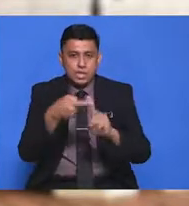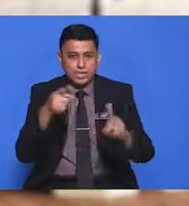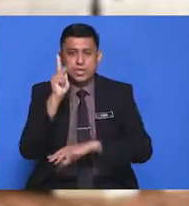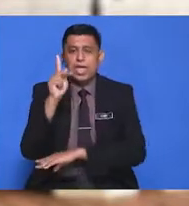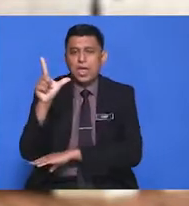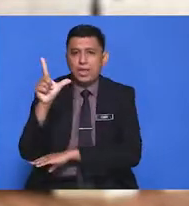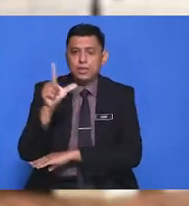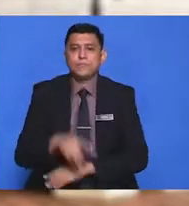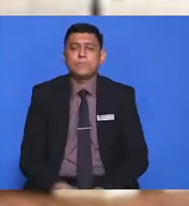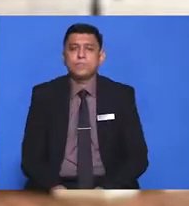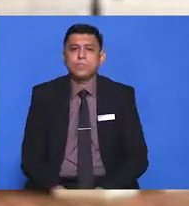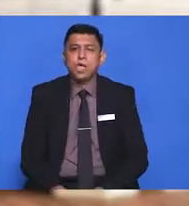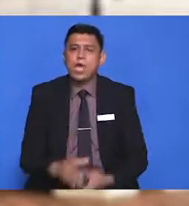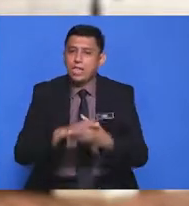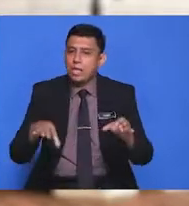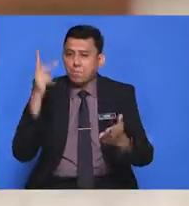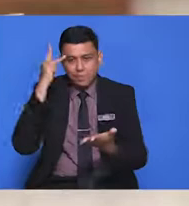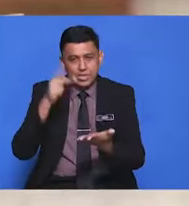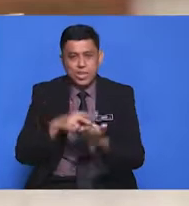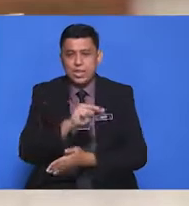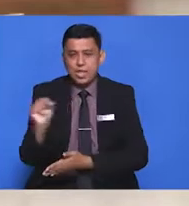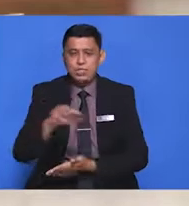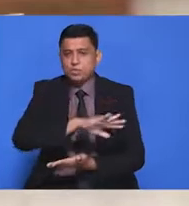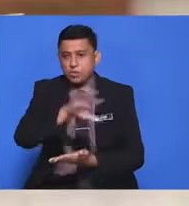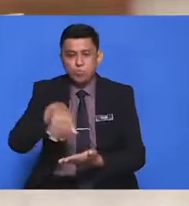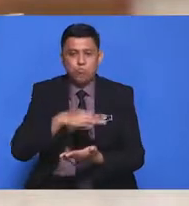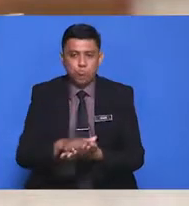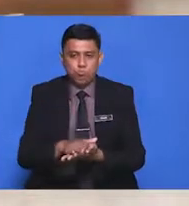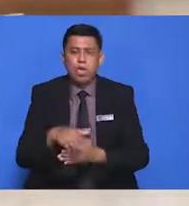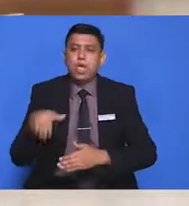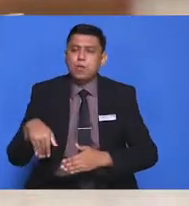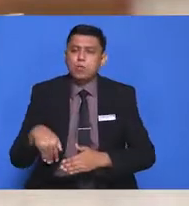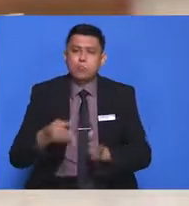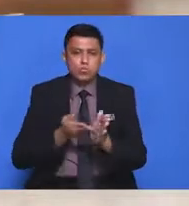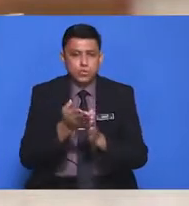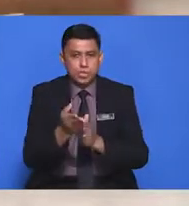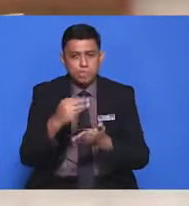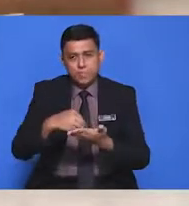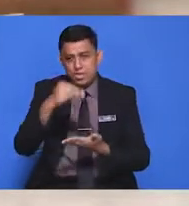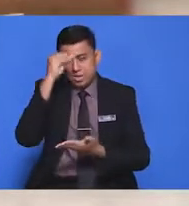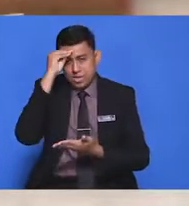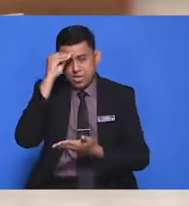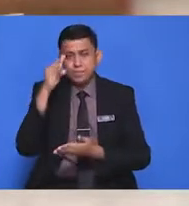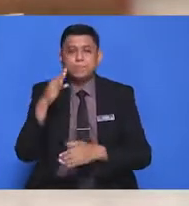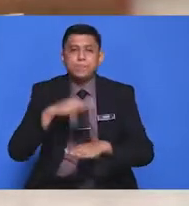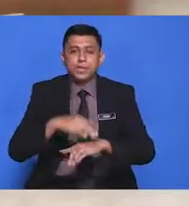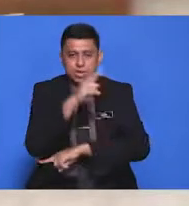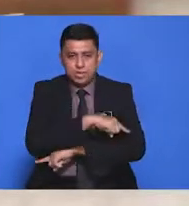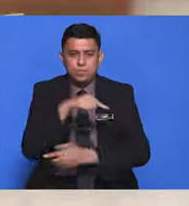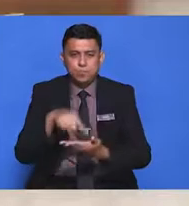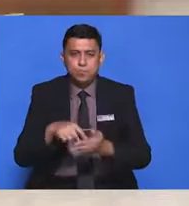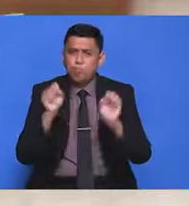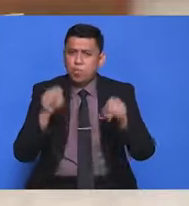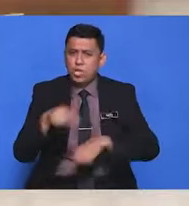Lumpur. Selamat berkenalan semua. Sebelum kita meneruskan sesi pembelajaran kita pada hari ini,